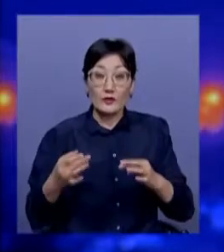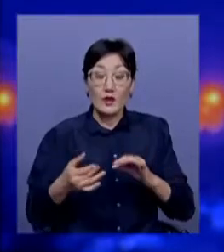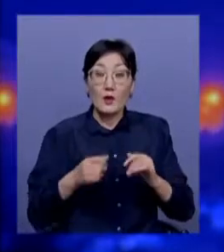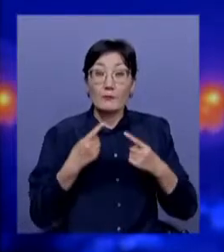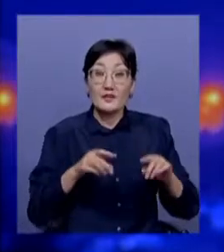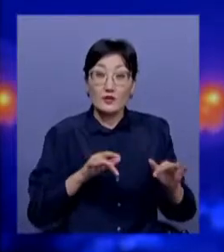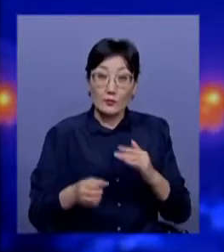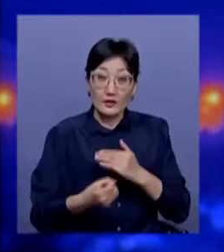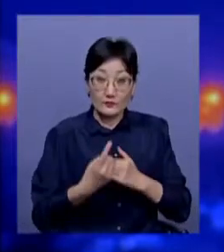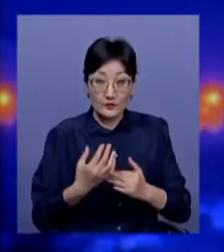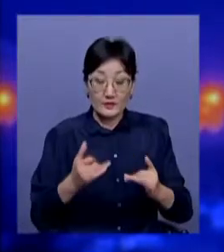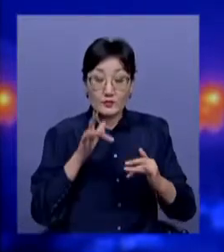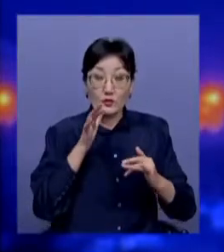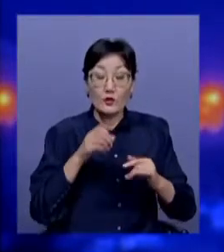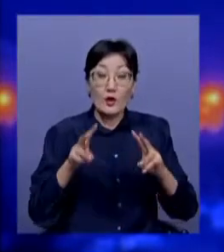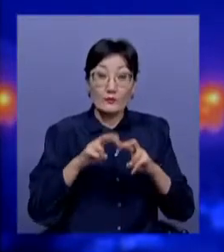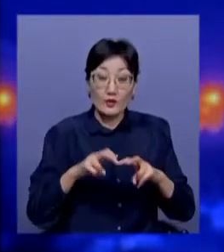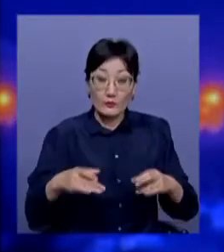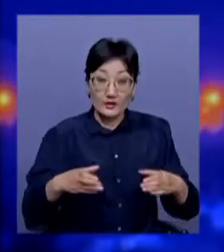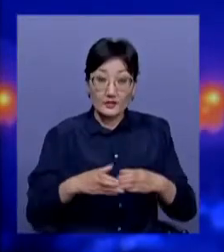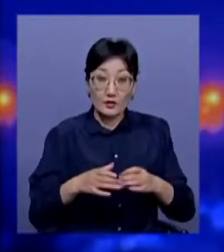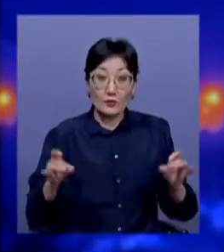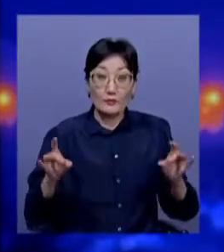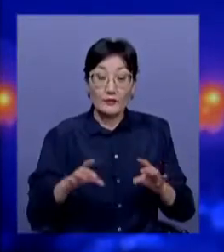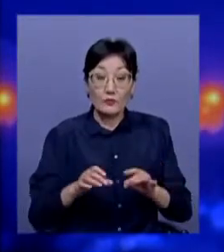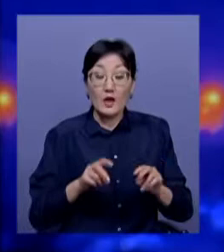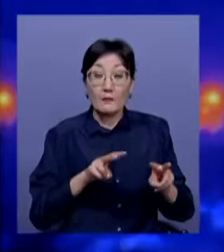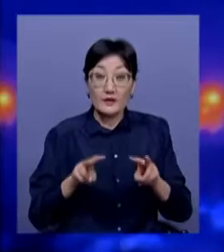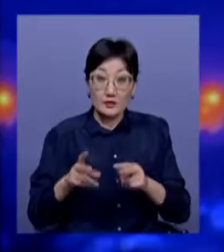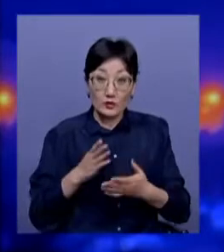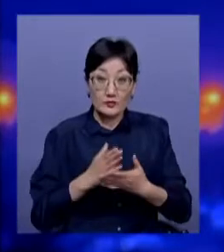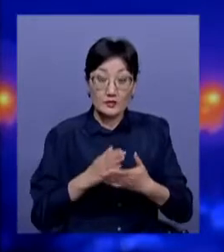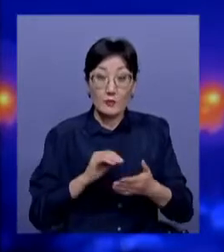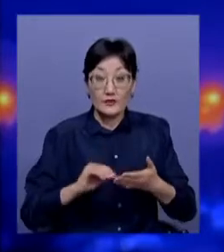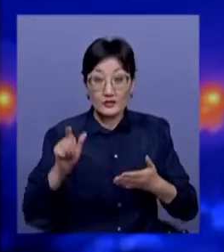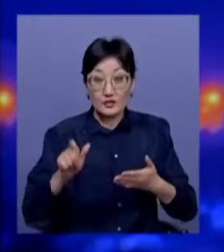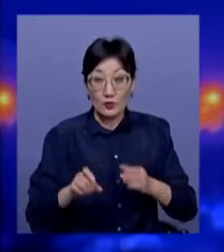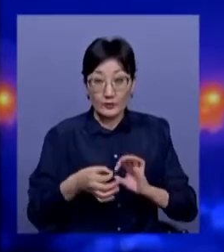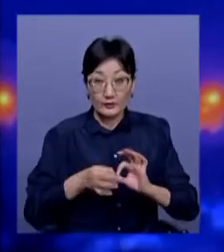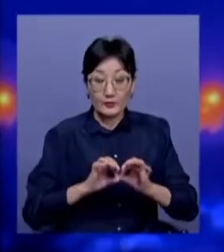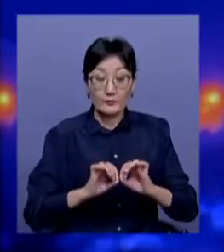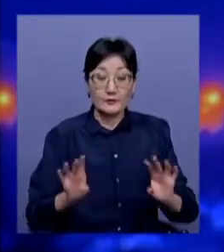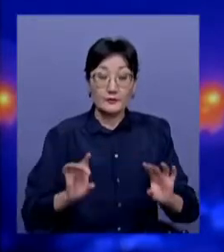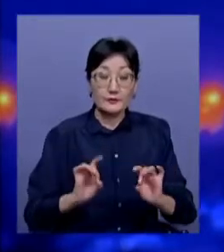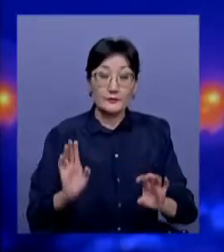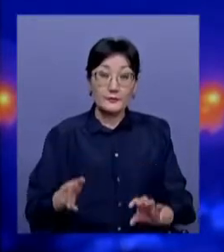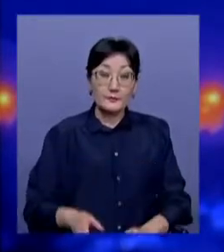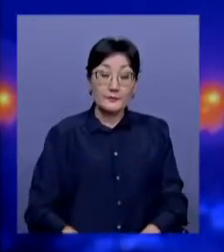тәсілі пайда болған. Қазіргі уақытта мониторингтік топтар мейрамханаларды бақылап жүр. Мерей Байет мән-жайды толыққанды